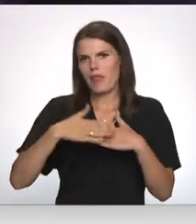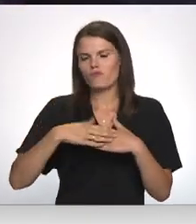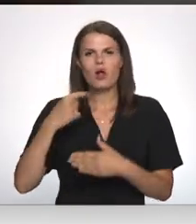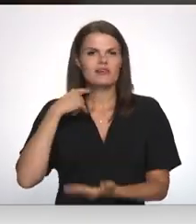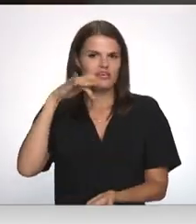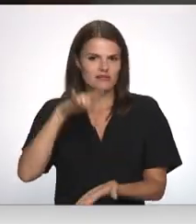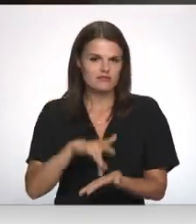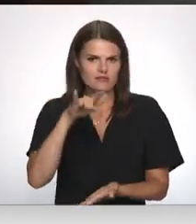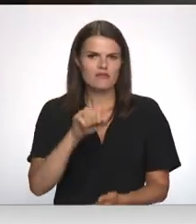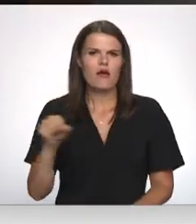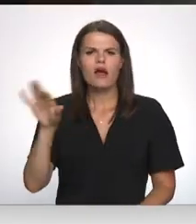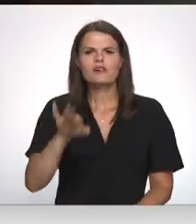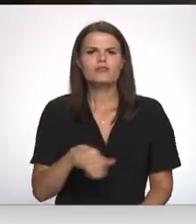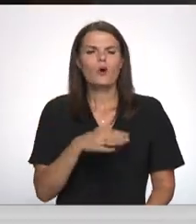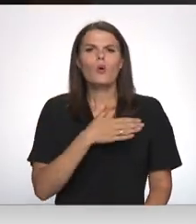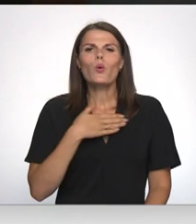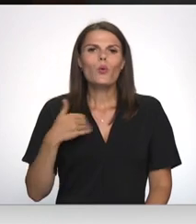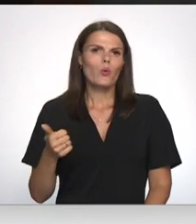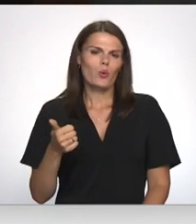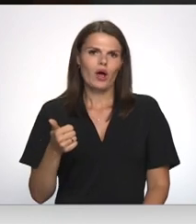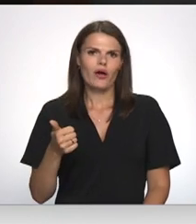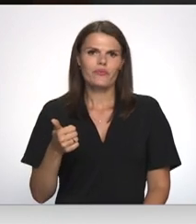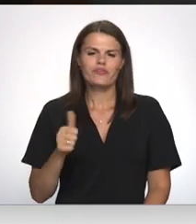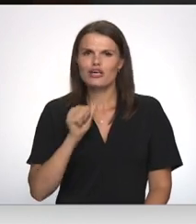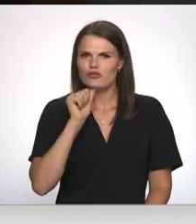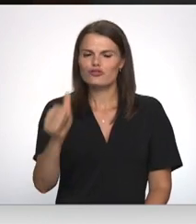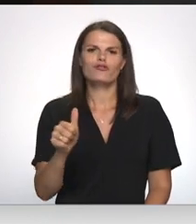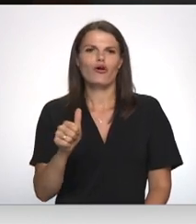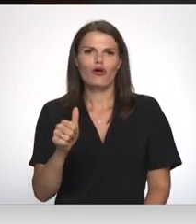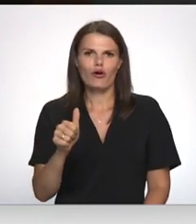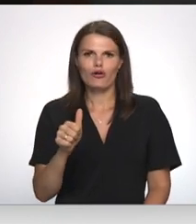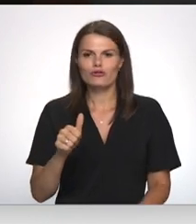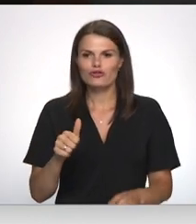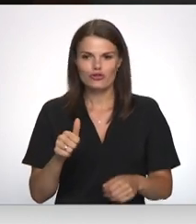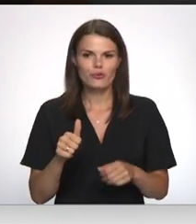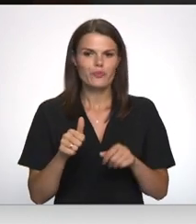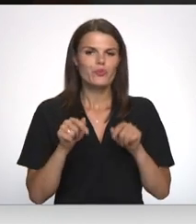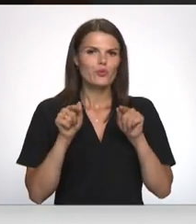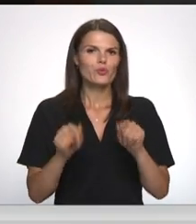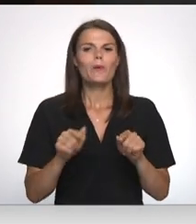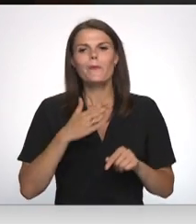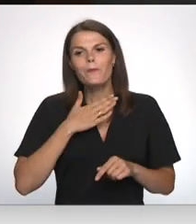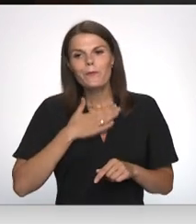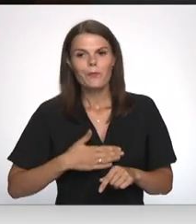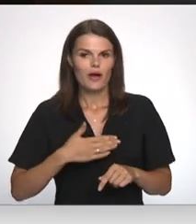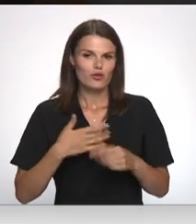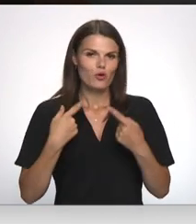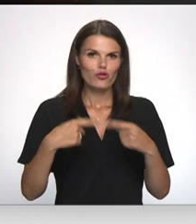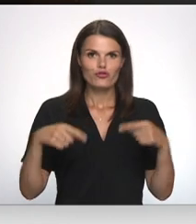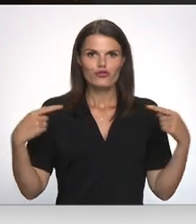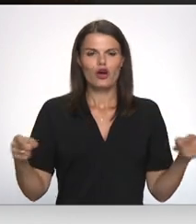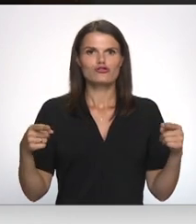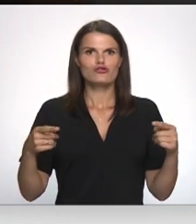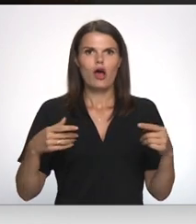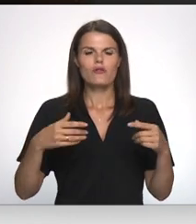centra. Āgenskalns ir ļoti zaļš tādā ziņā, kad patīkam un dažādība liela